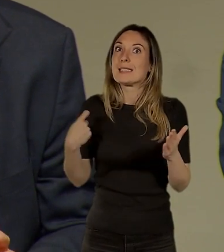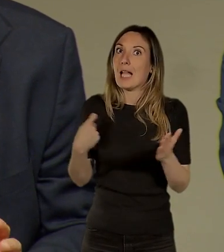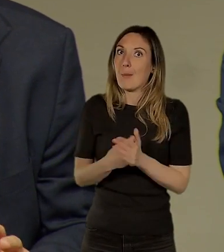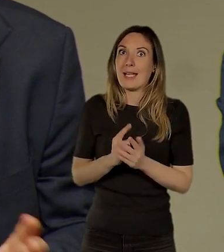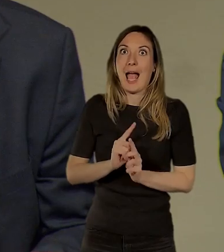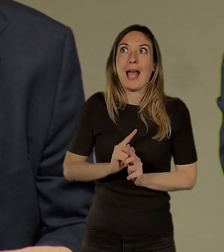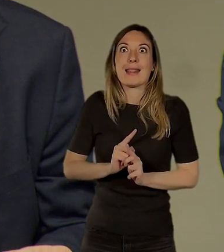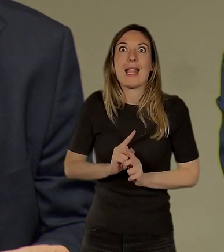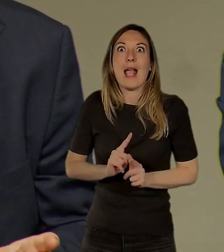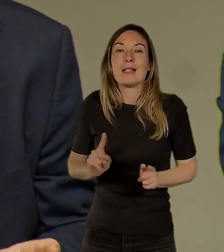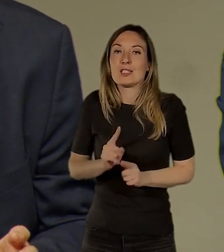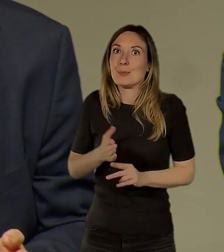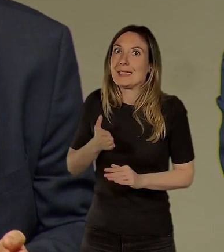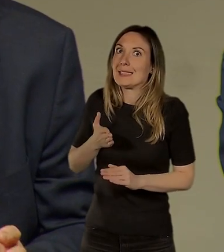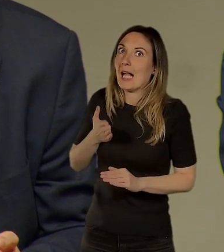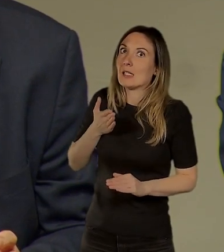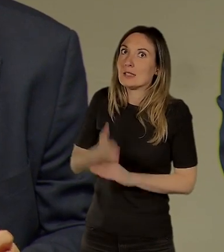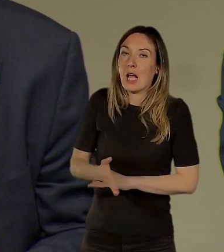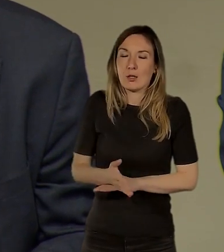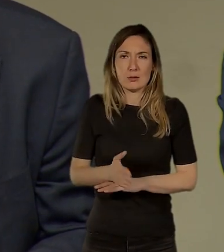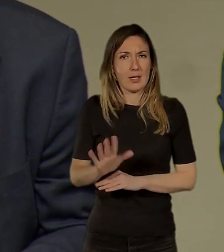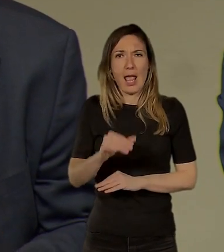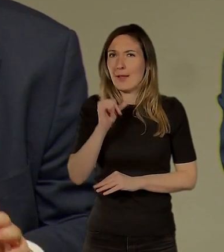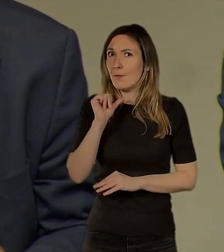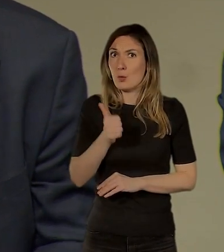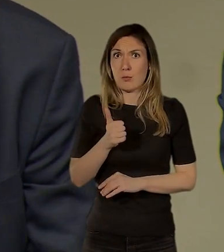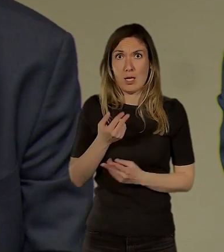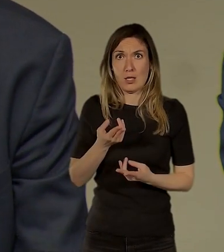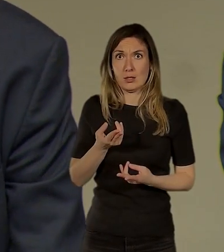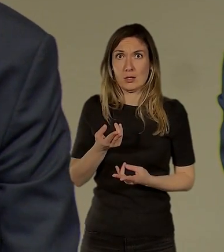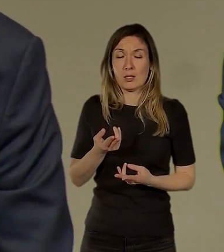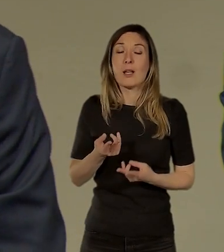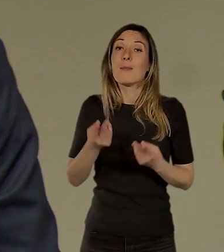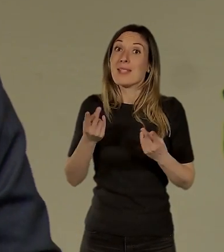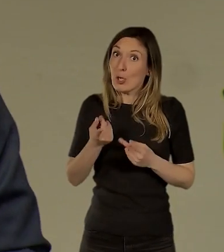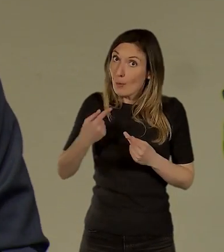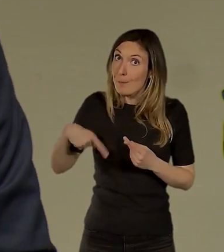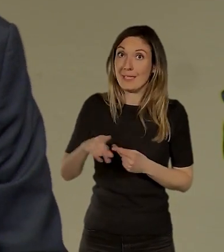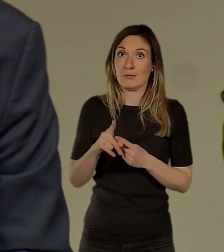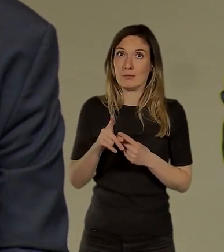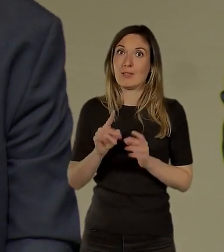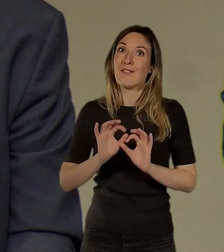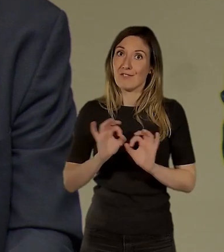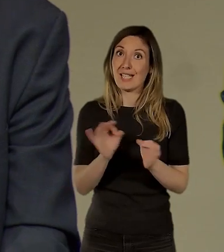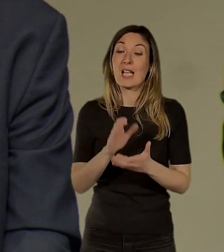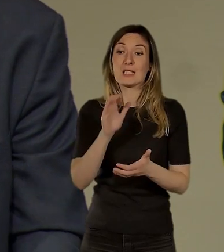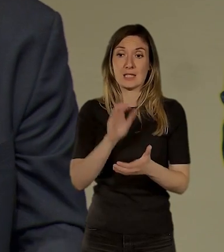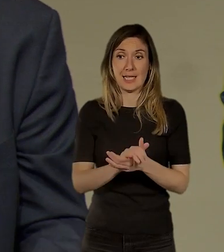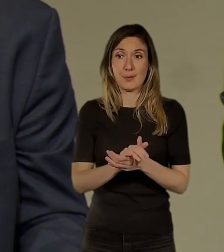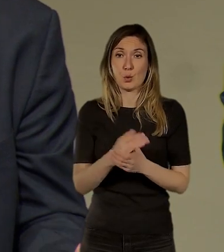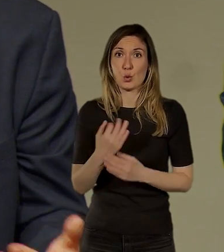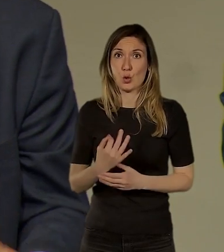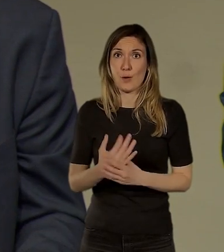Jo, to je důležitý jako změna paradigmatu. A my co jako můžeme jako slíbit, že v tom,